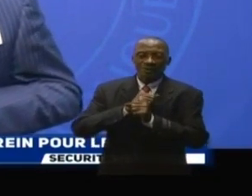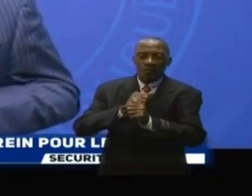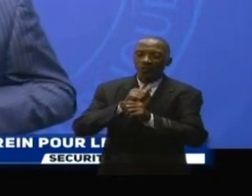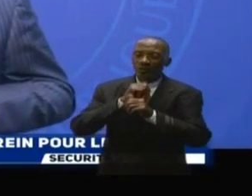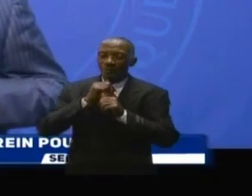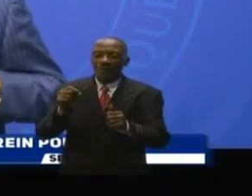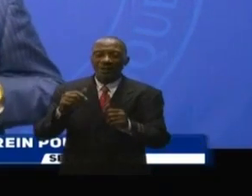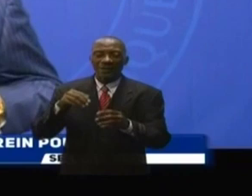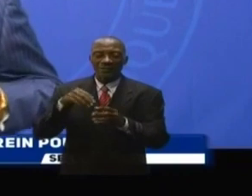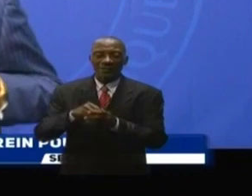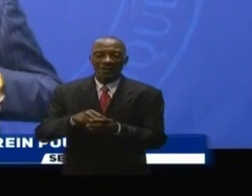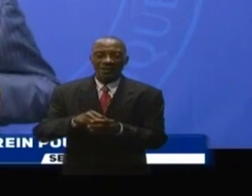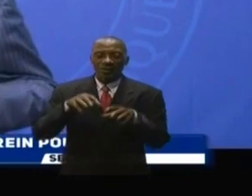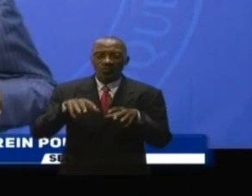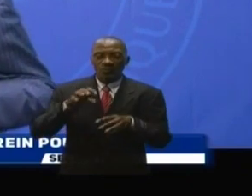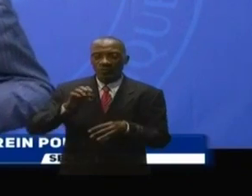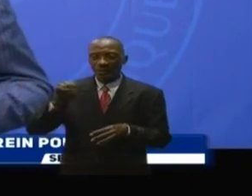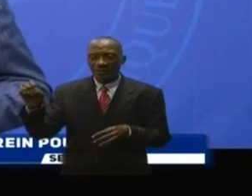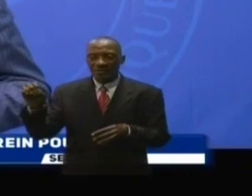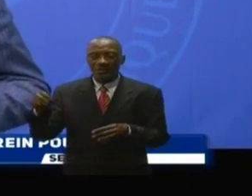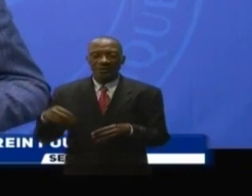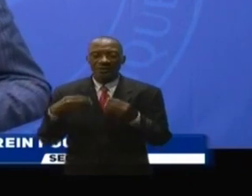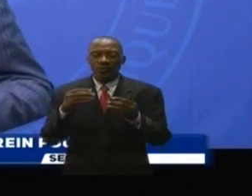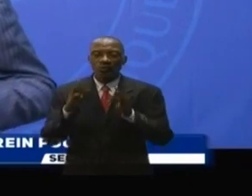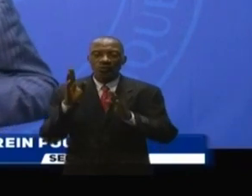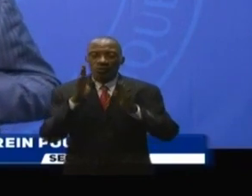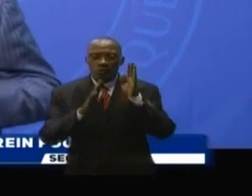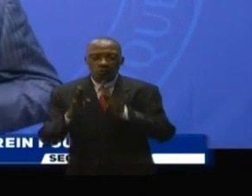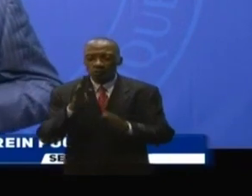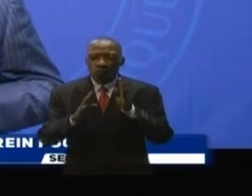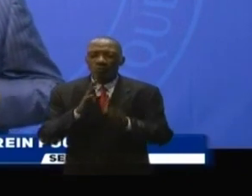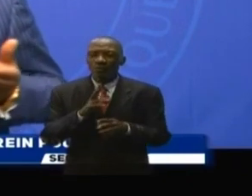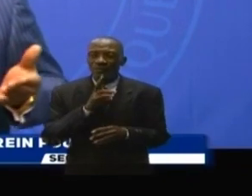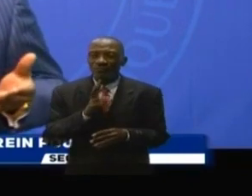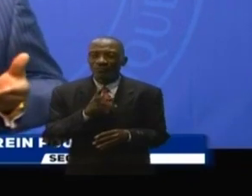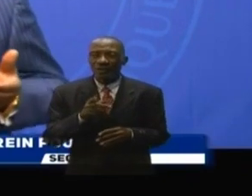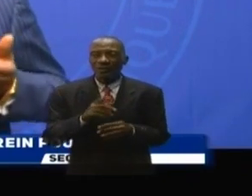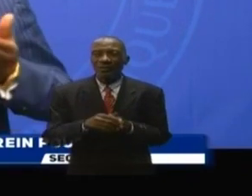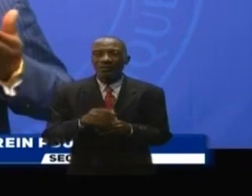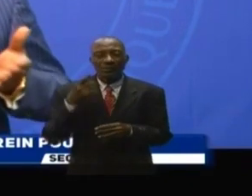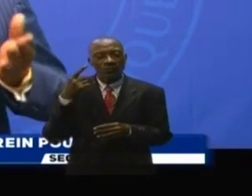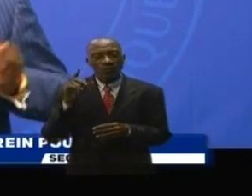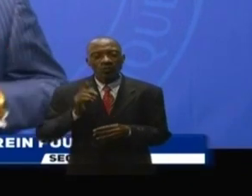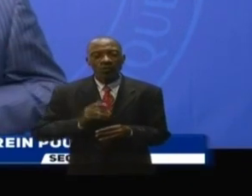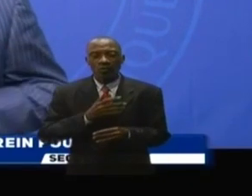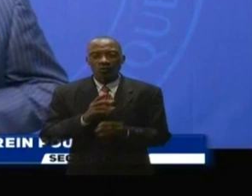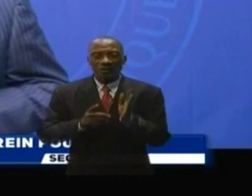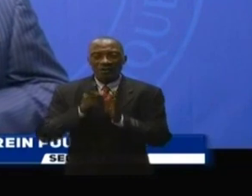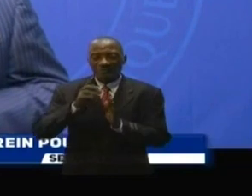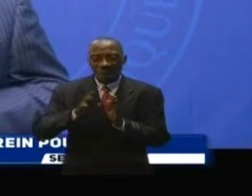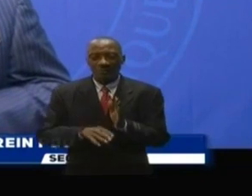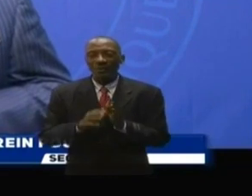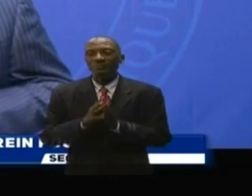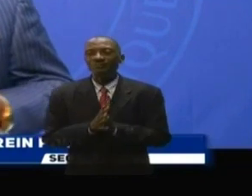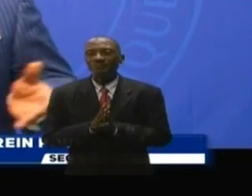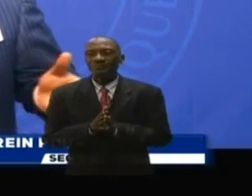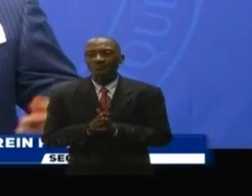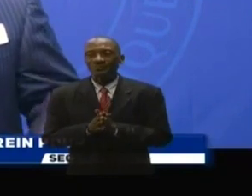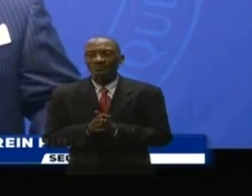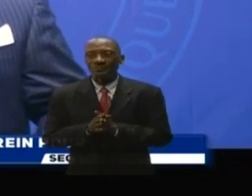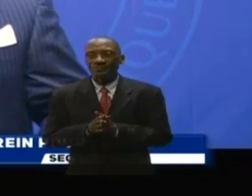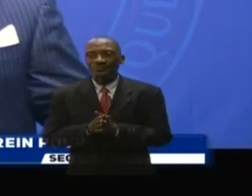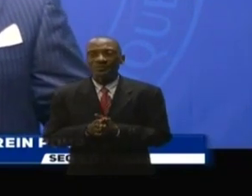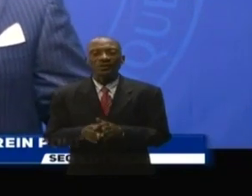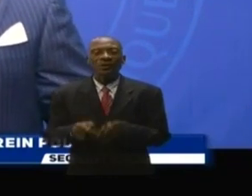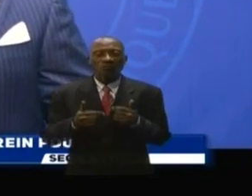territoire national perturbe fortement la poursuite harmonieuse des ambitions que nous revendiquons collectivement. Comme